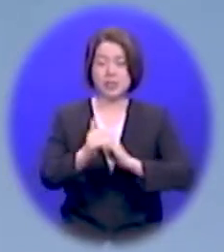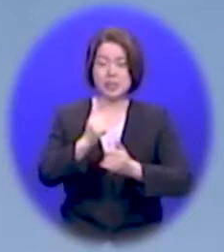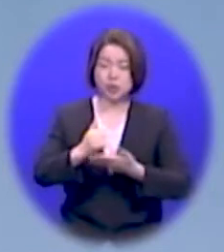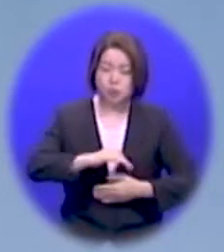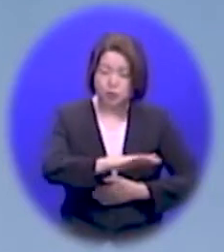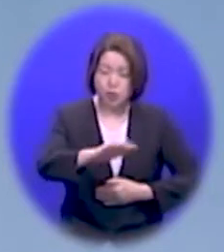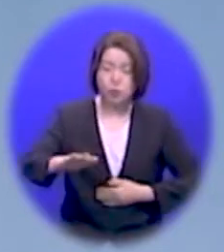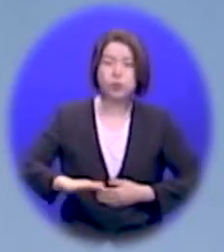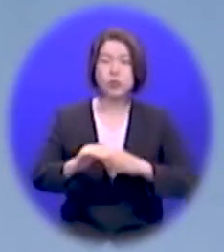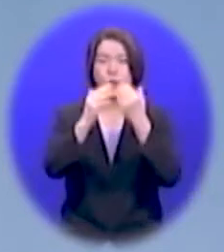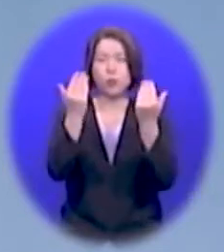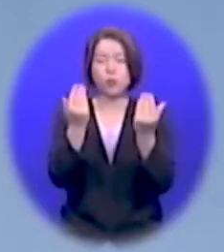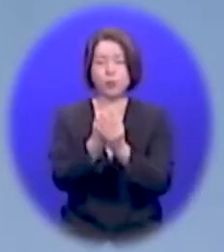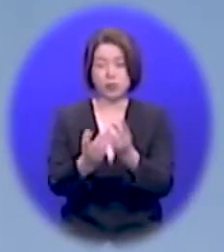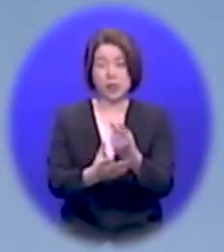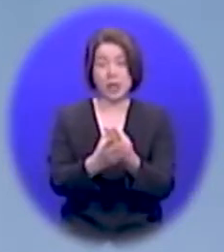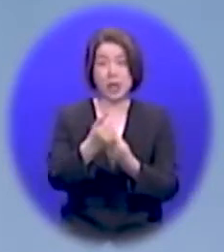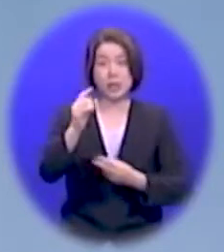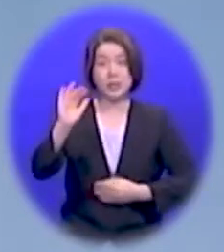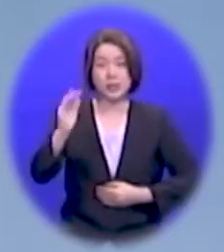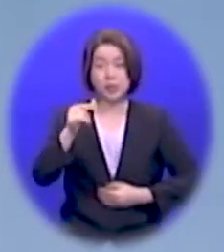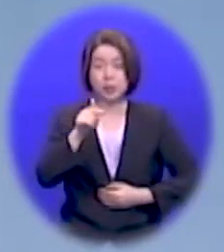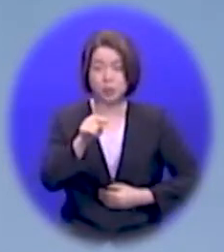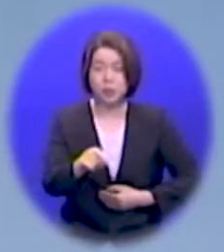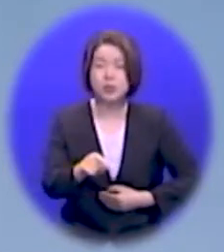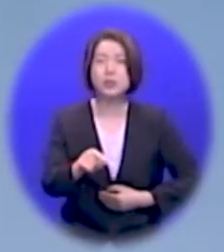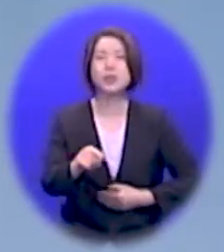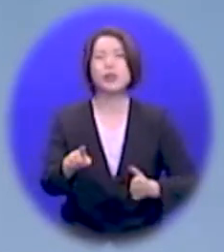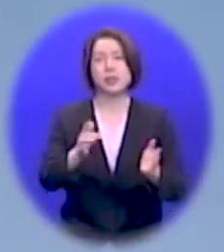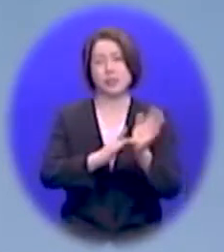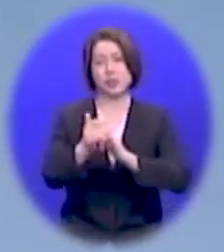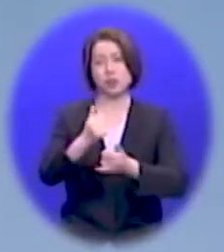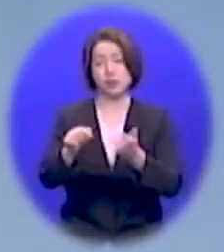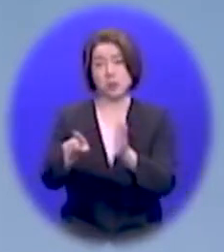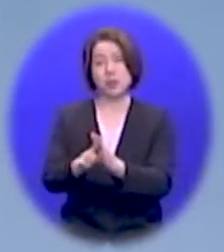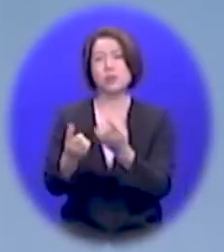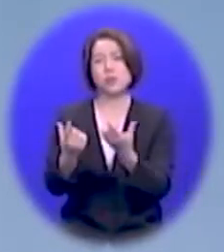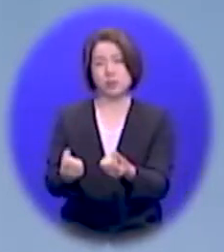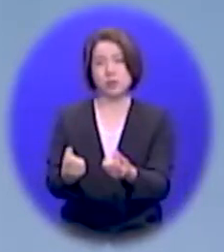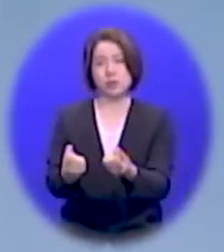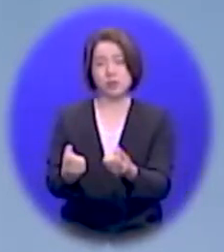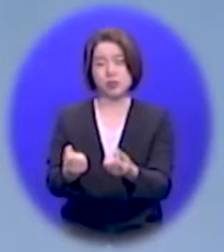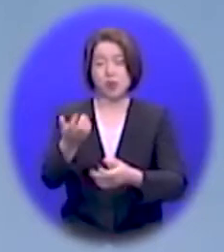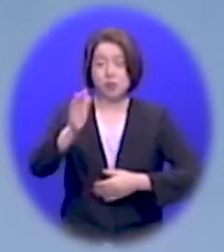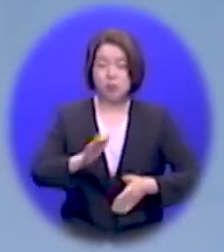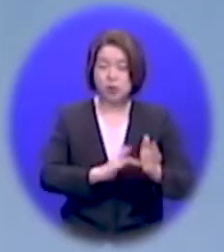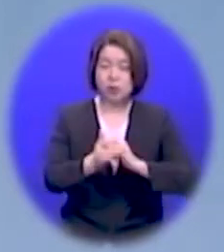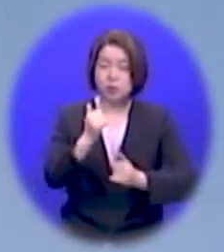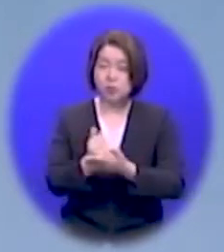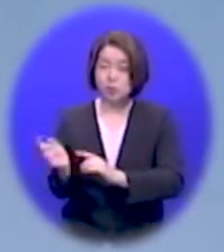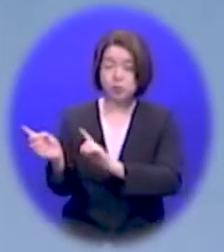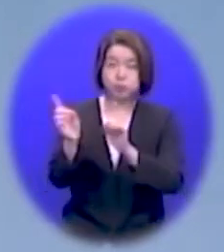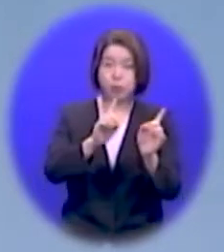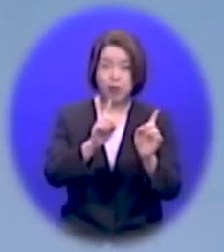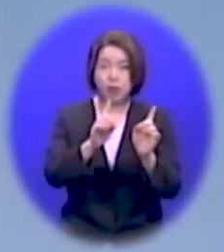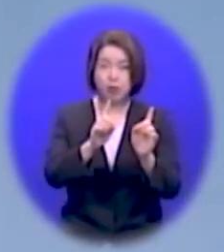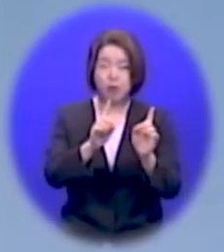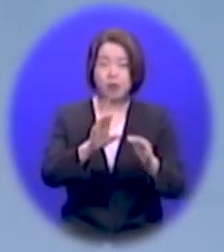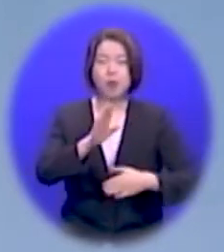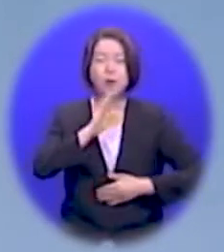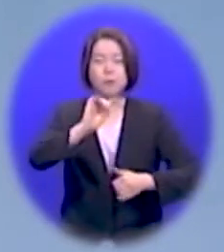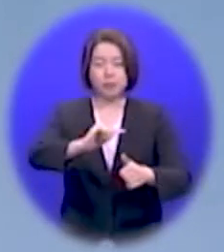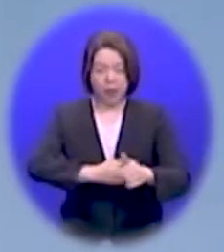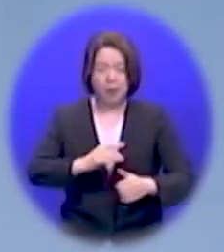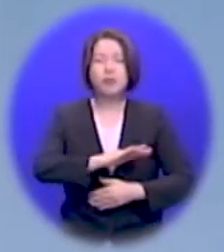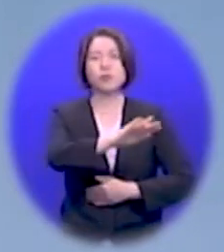하나가 되어 지는 것이 예수 믿는 것입니다 그런데 예수님이 부활 하셨습니다 그러면 당연히 우리도